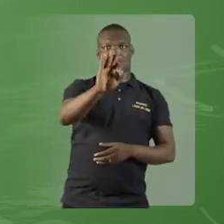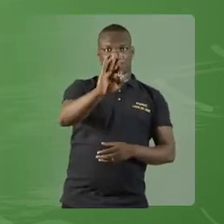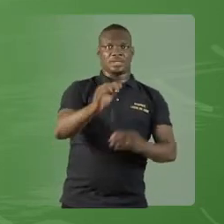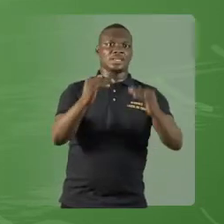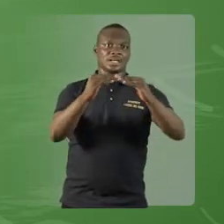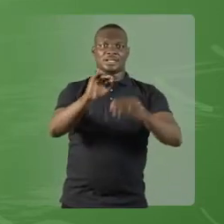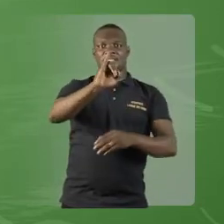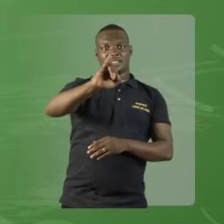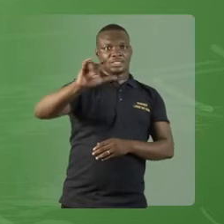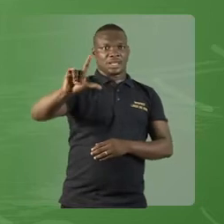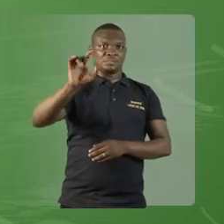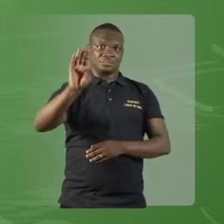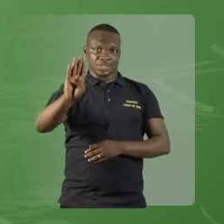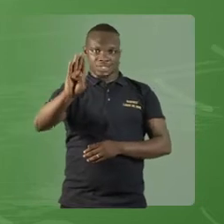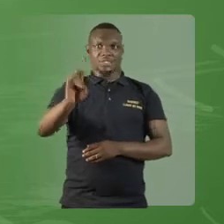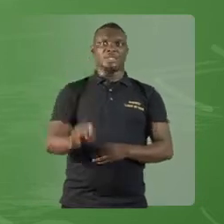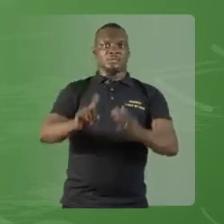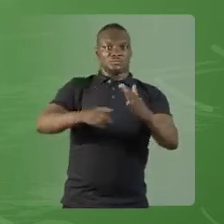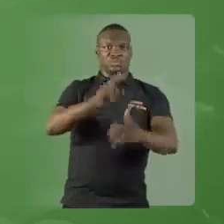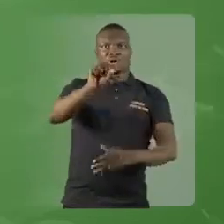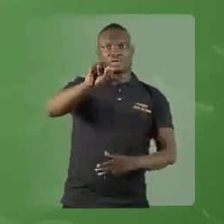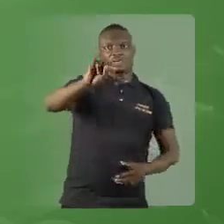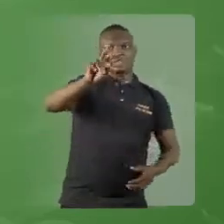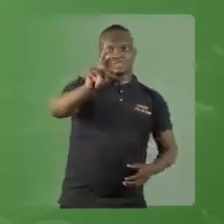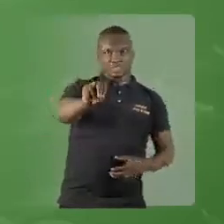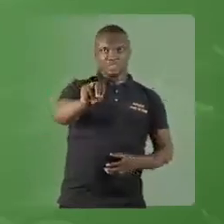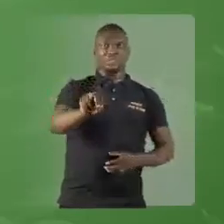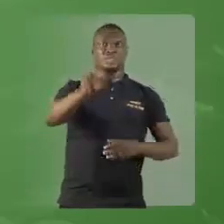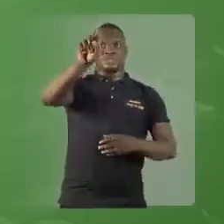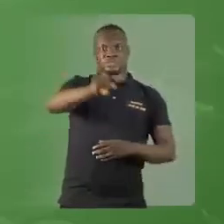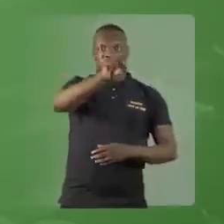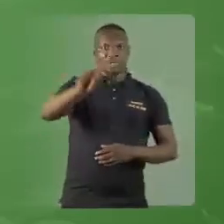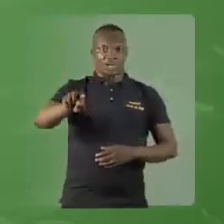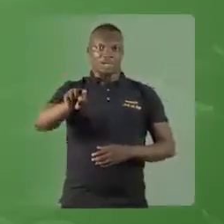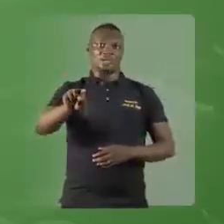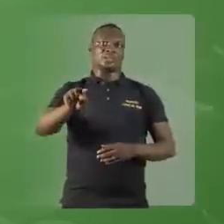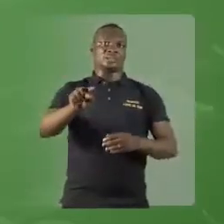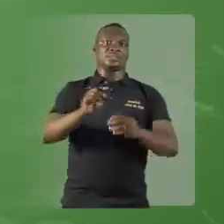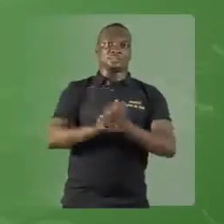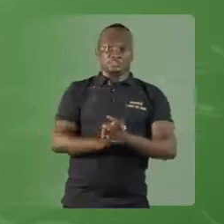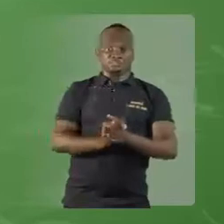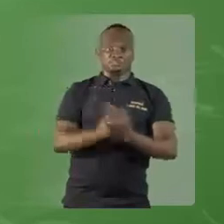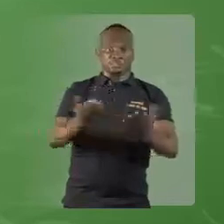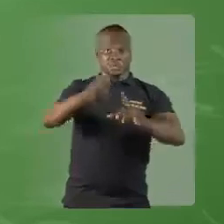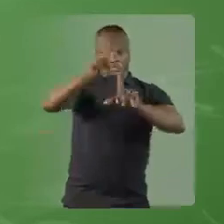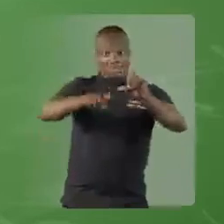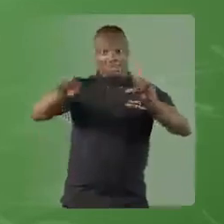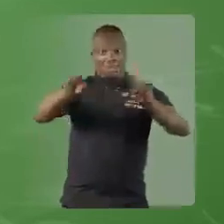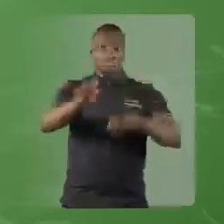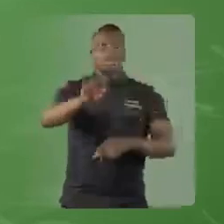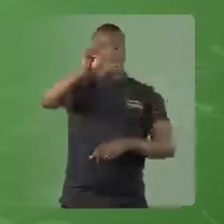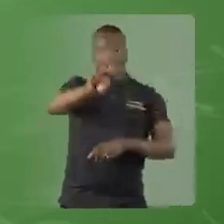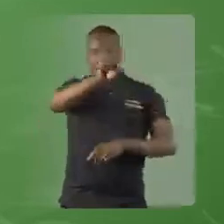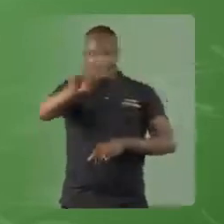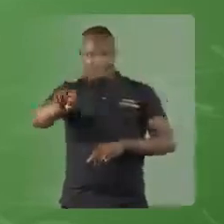F égale à ILB fois sinus de l'angle alpha. Je dis bien la valeur absolue du sinus de l'angle